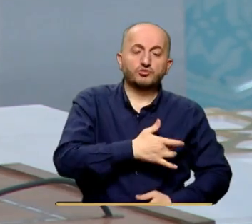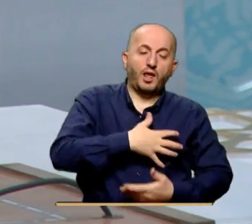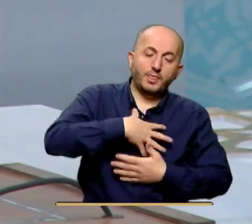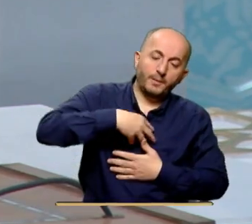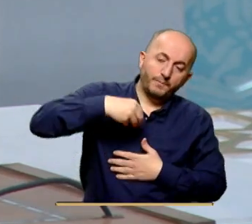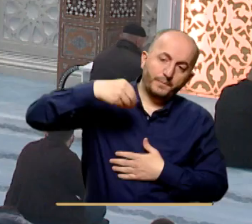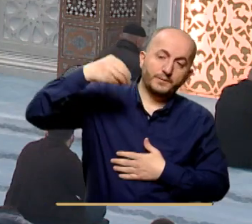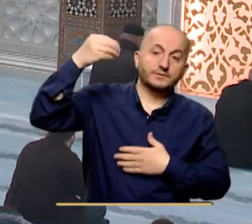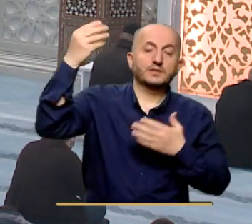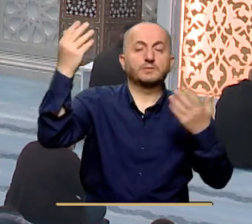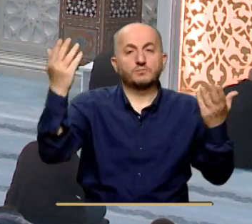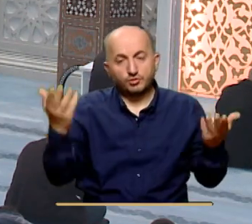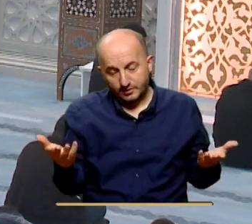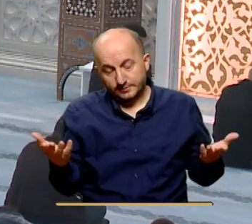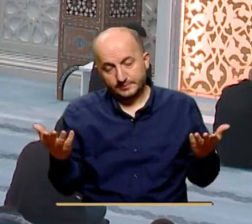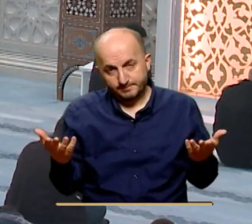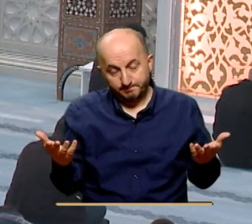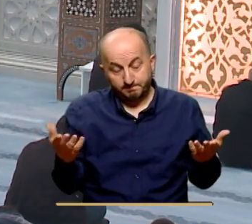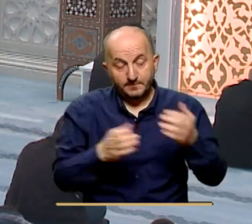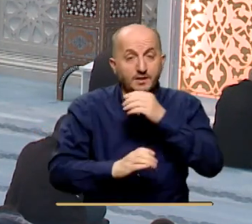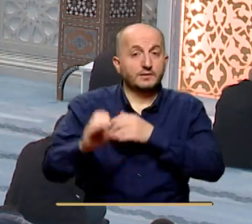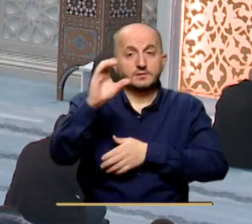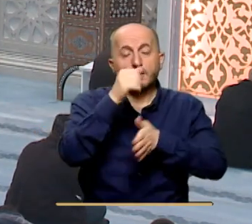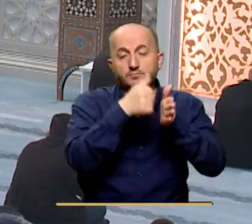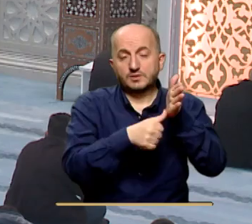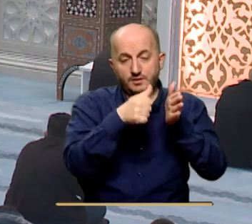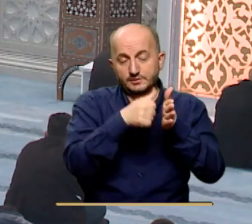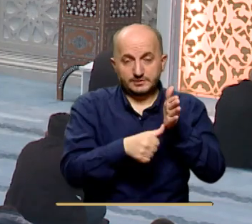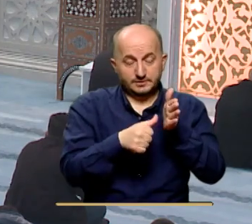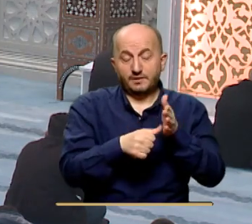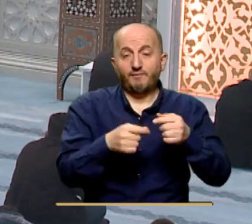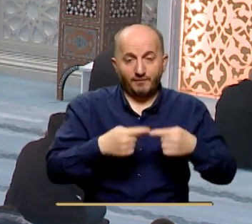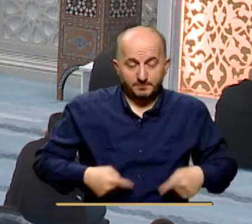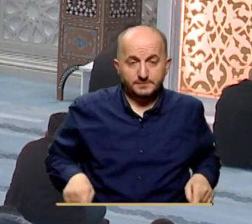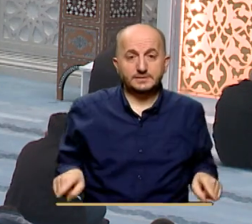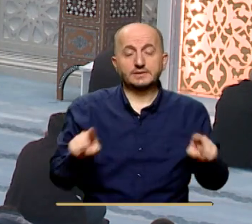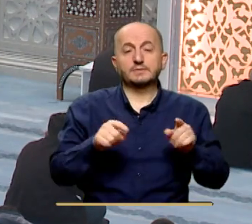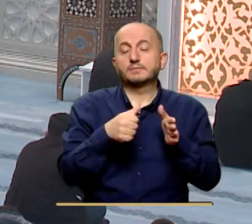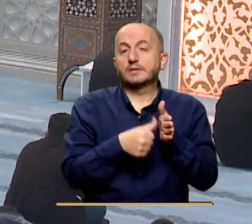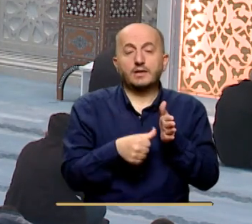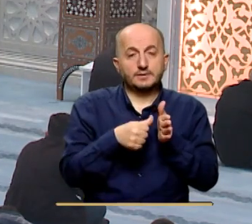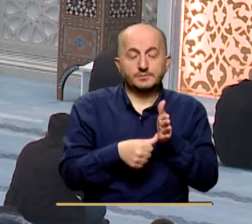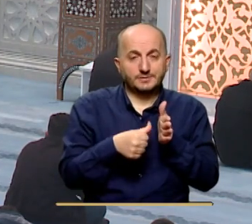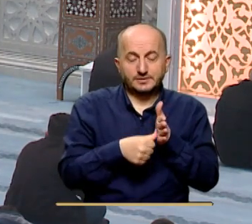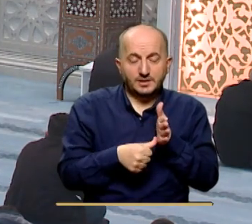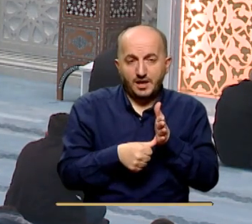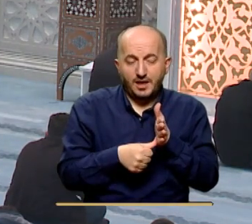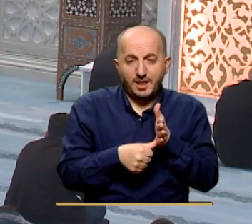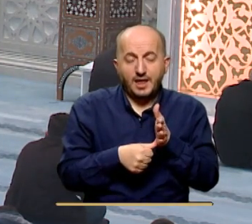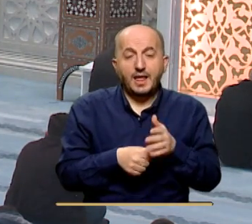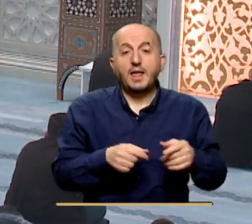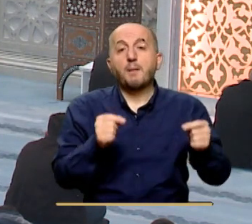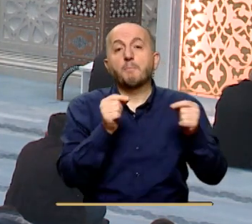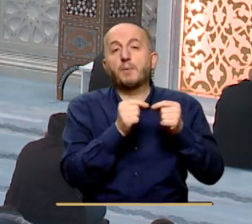değerli kardeşlerim. İslam tarihinde ve bizim tarihimizde